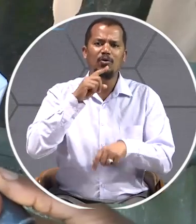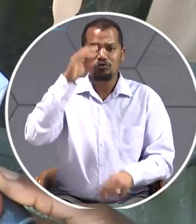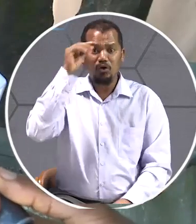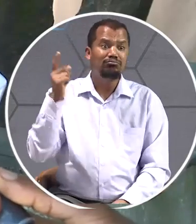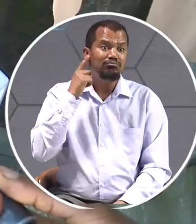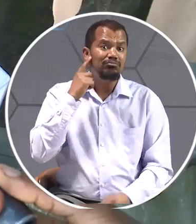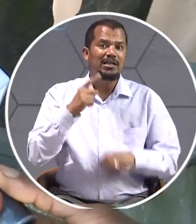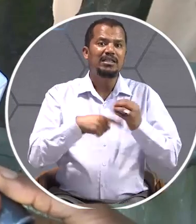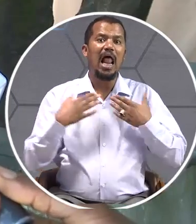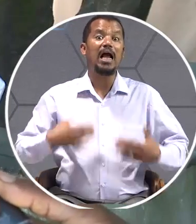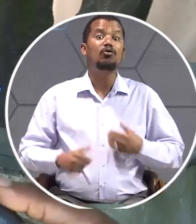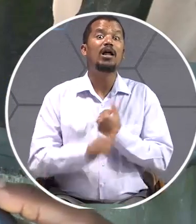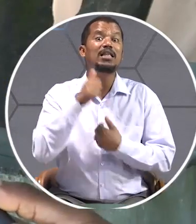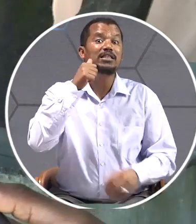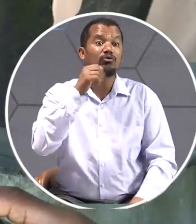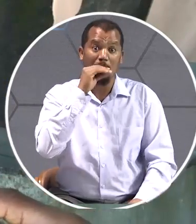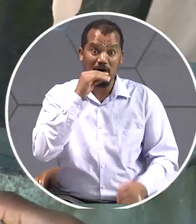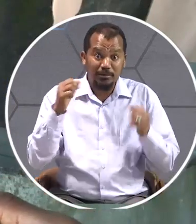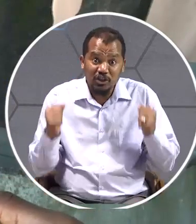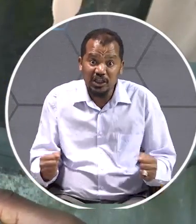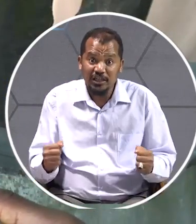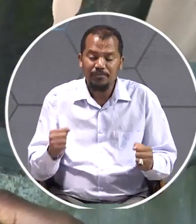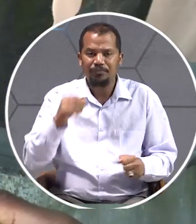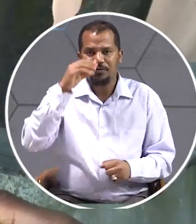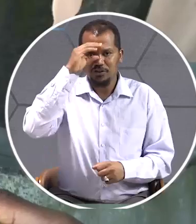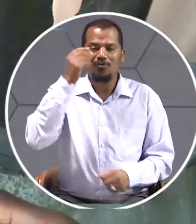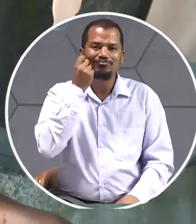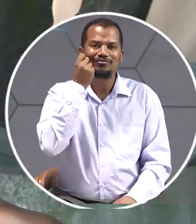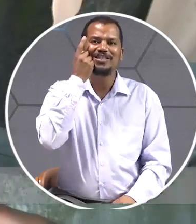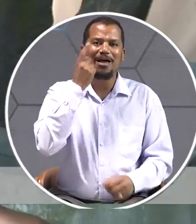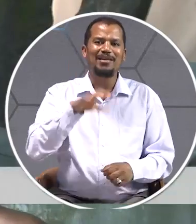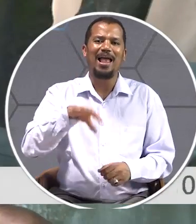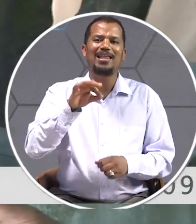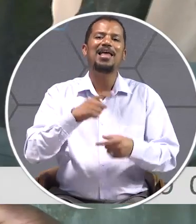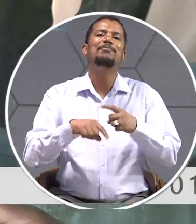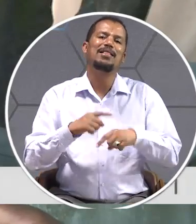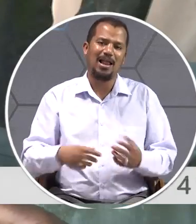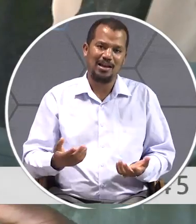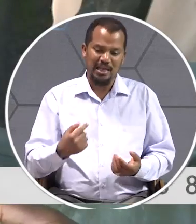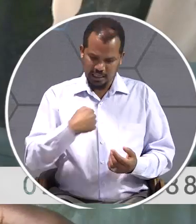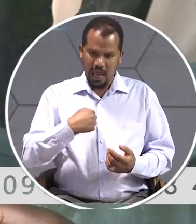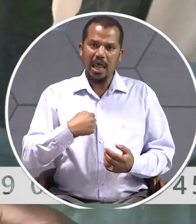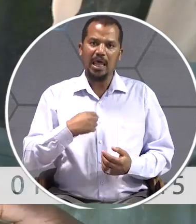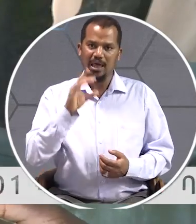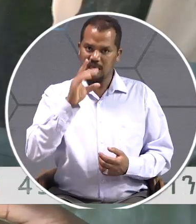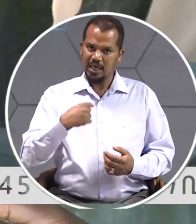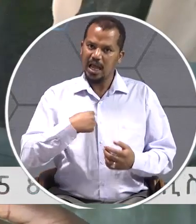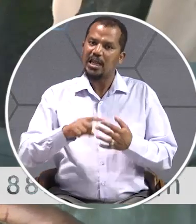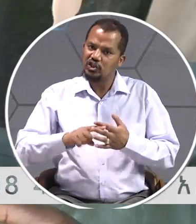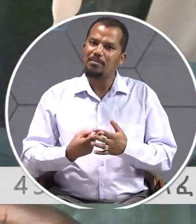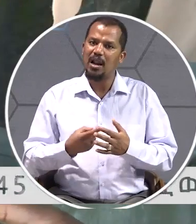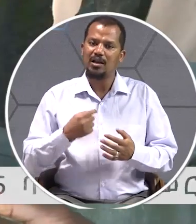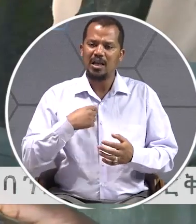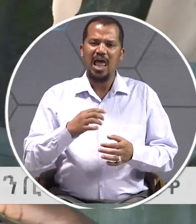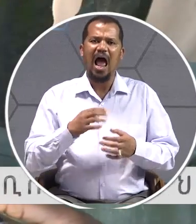بتاعه سلاك هالجودة تانية سيت مورات بيشر سووا ممكن الزابية نوري مثال من دالكوش كاني جمرال